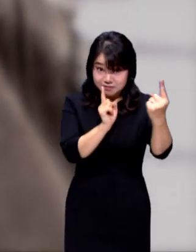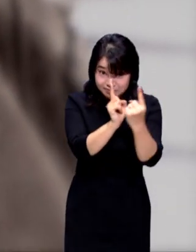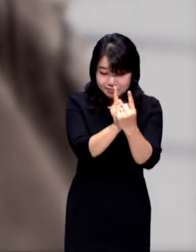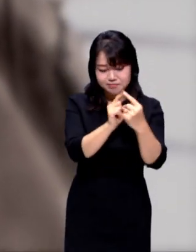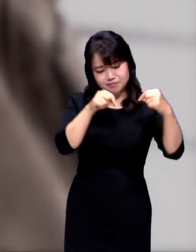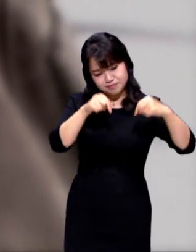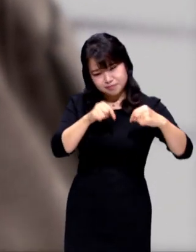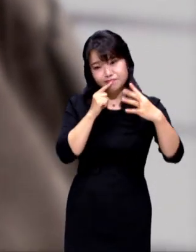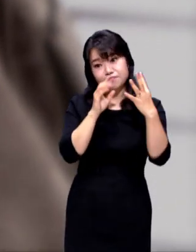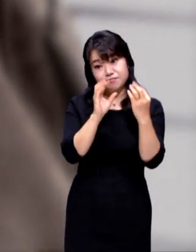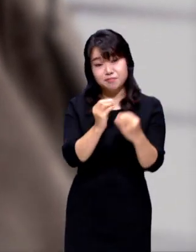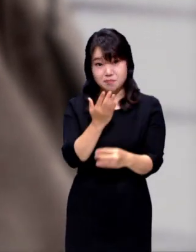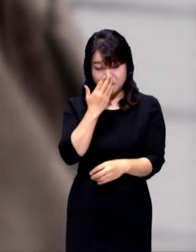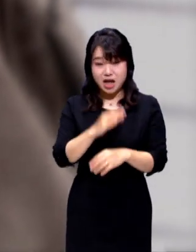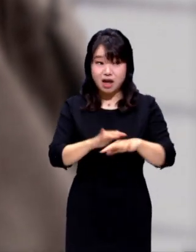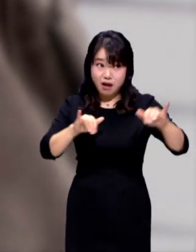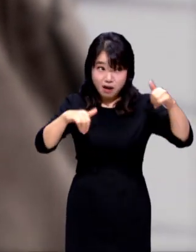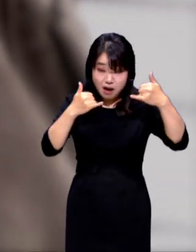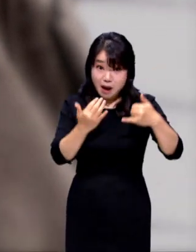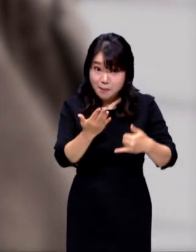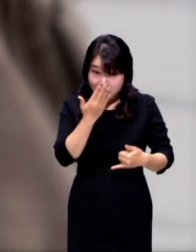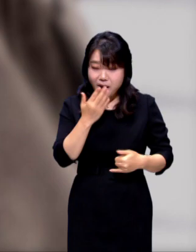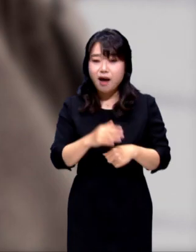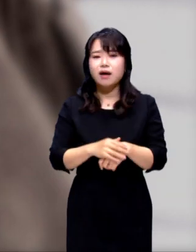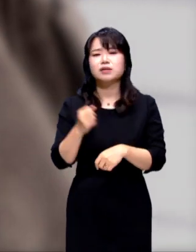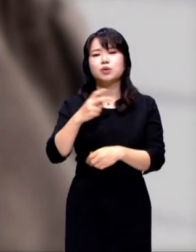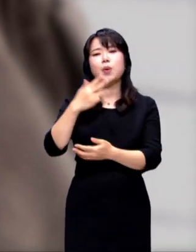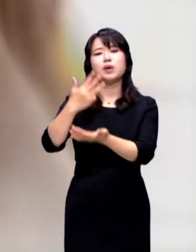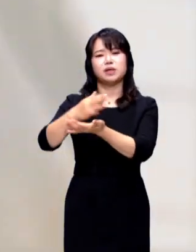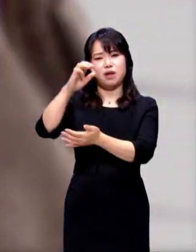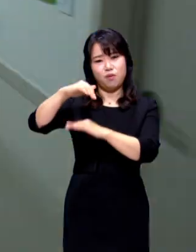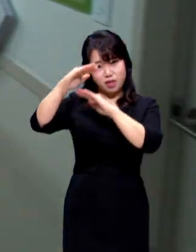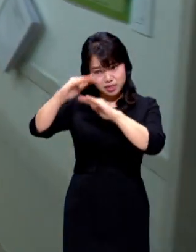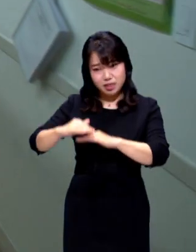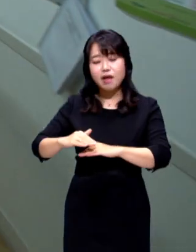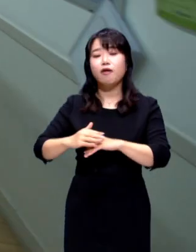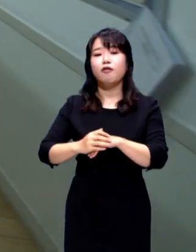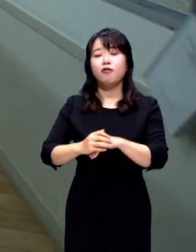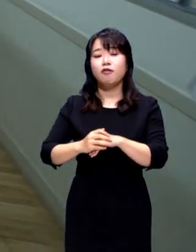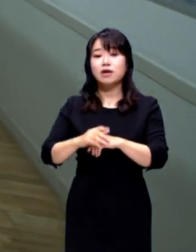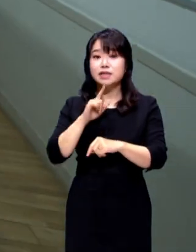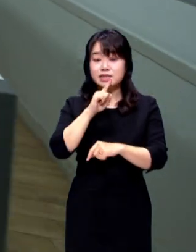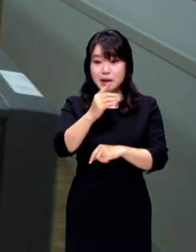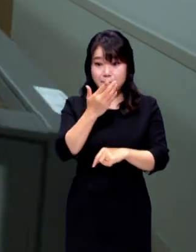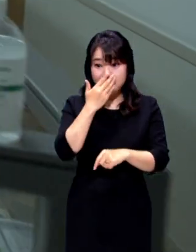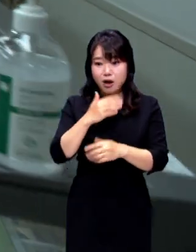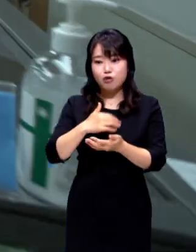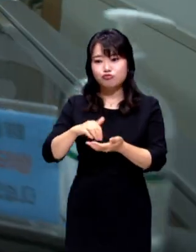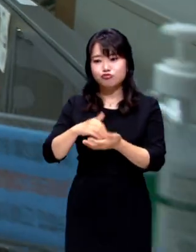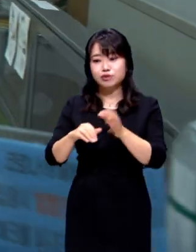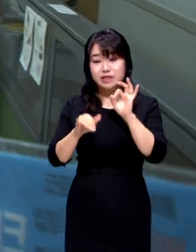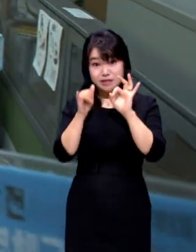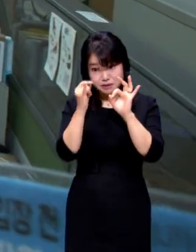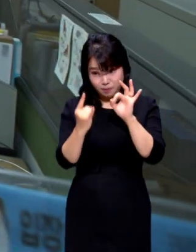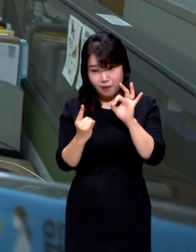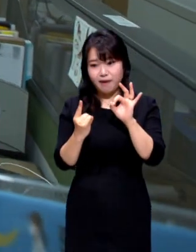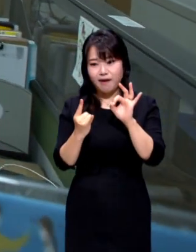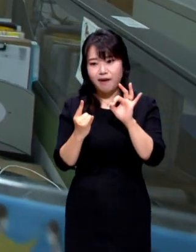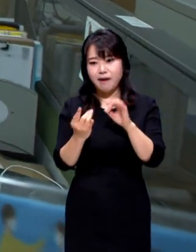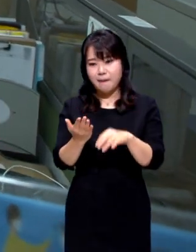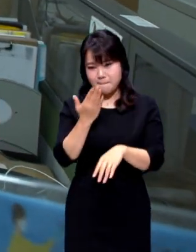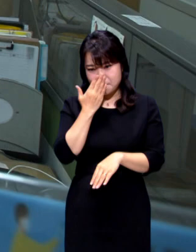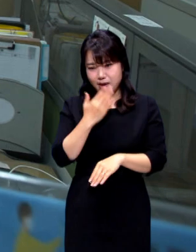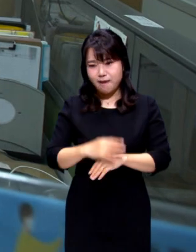진행하는데요. 전화상담은 물론 이태원 참사 관련 상담 신청은 10회의 정규 상담이